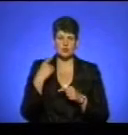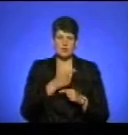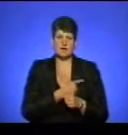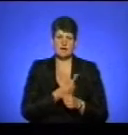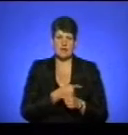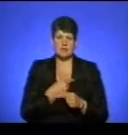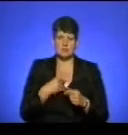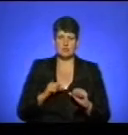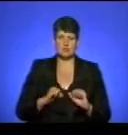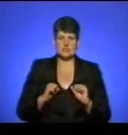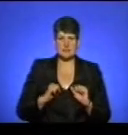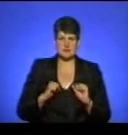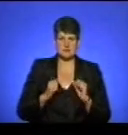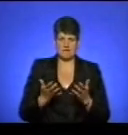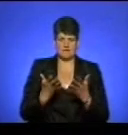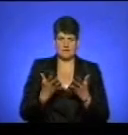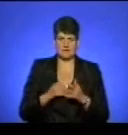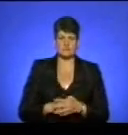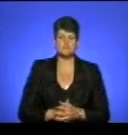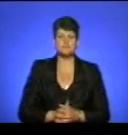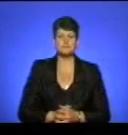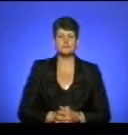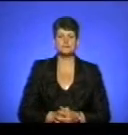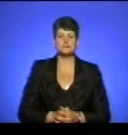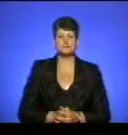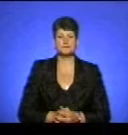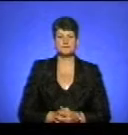ми постараємося з'ясувати.